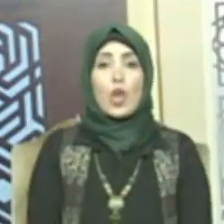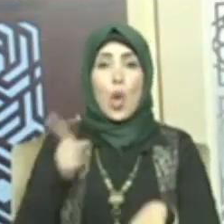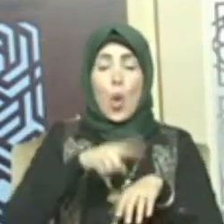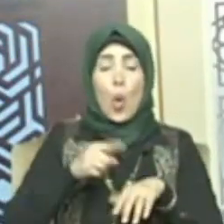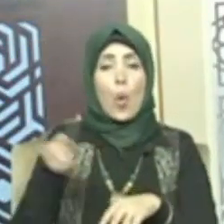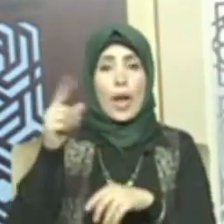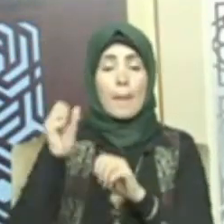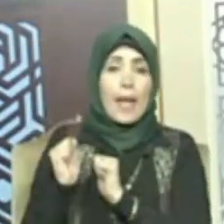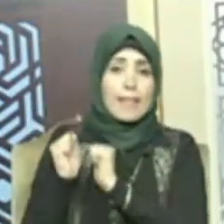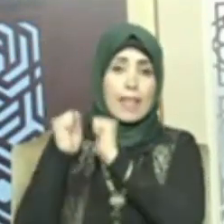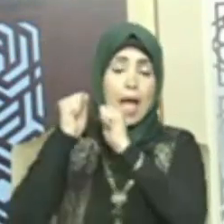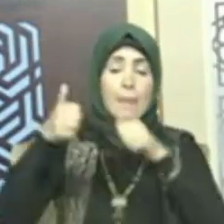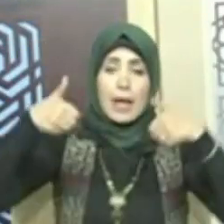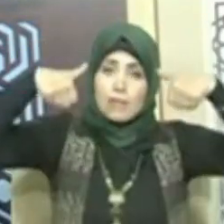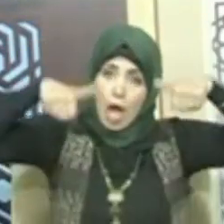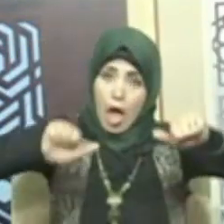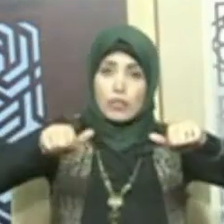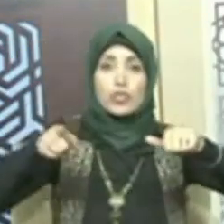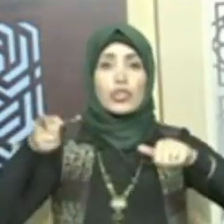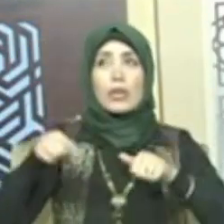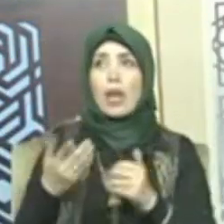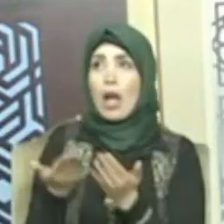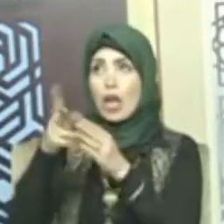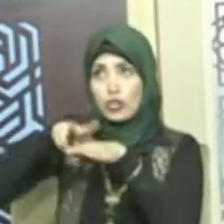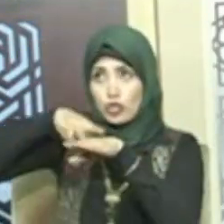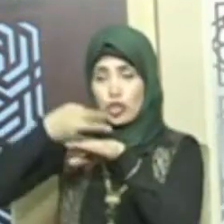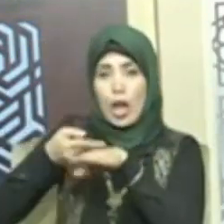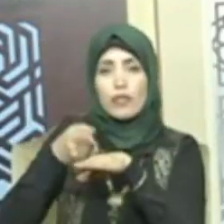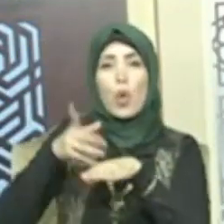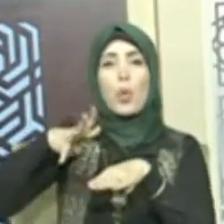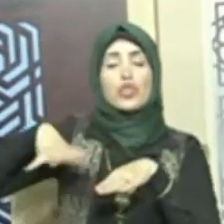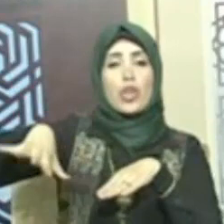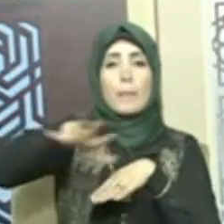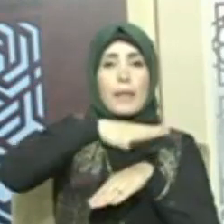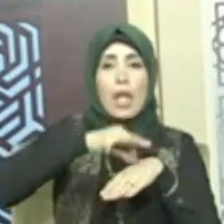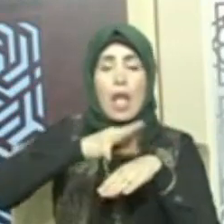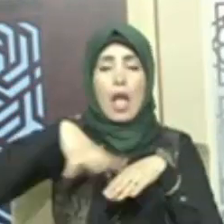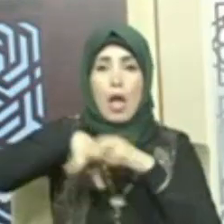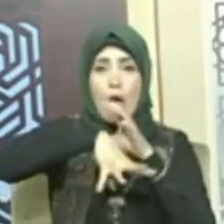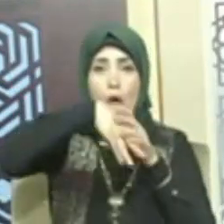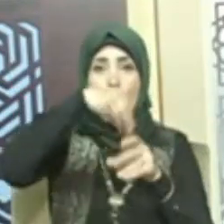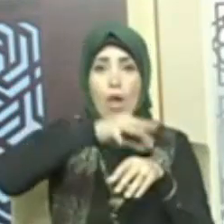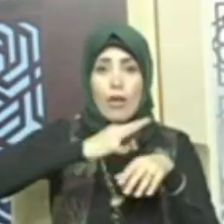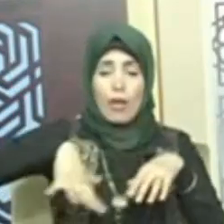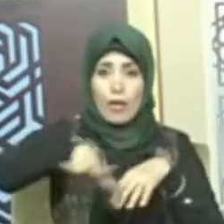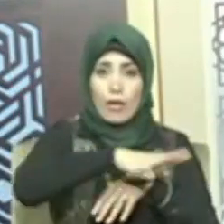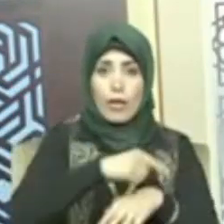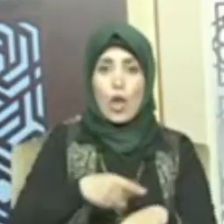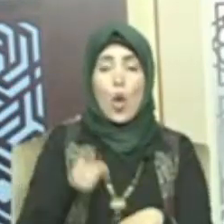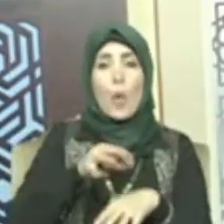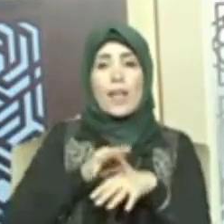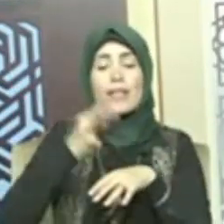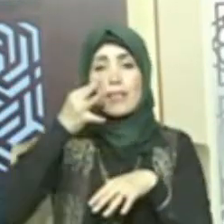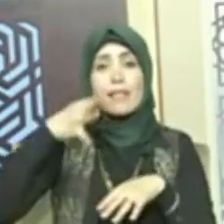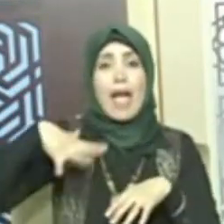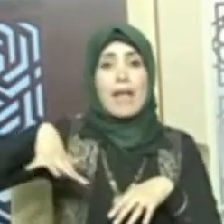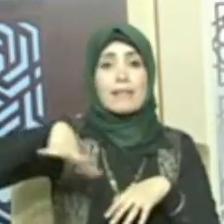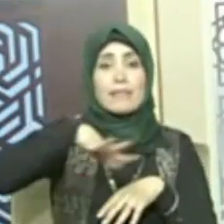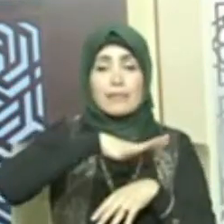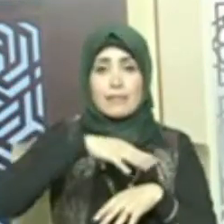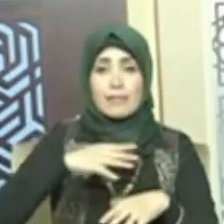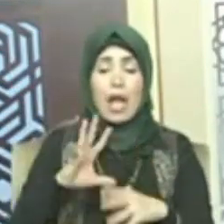وحملة عرشك وجميع خلقك والناس